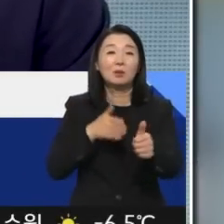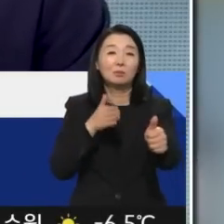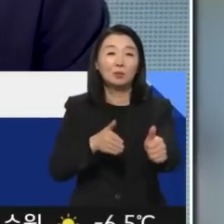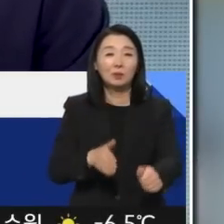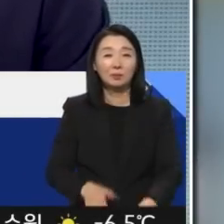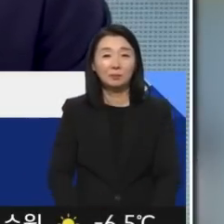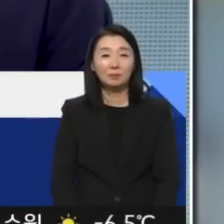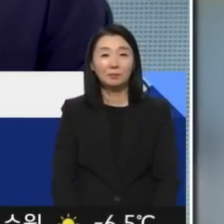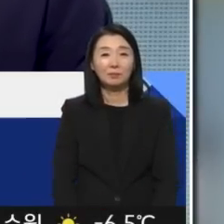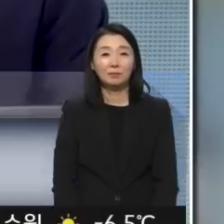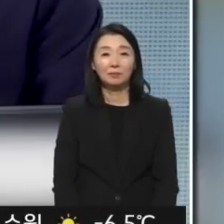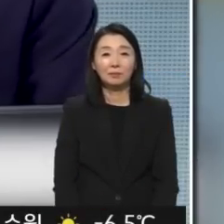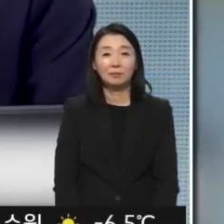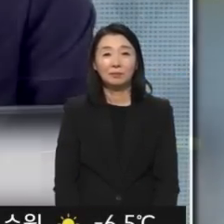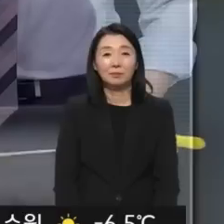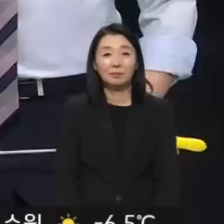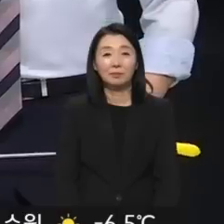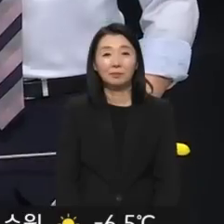되면 좋겠습니다.